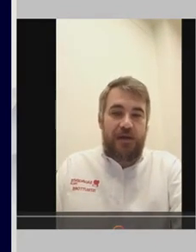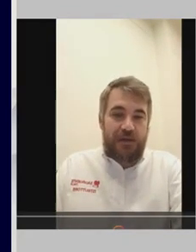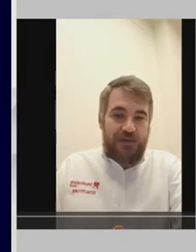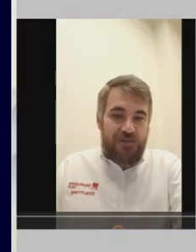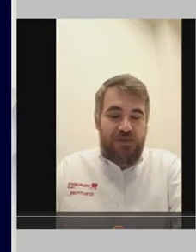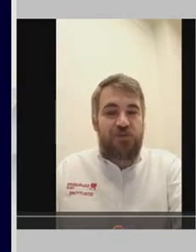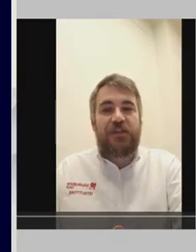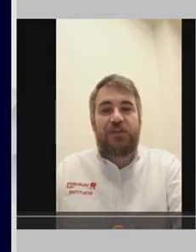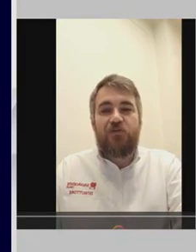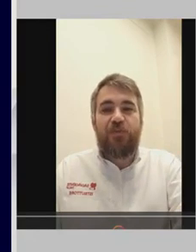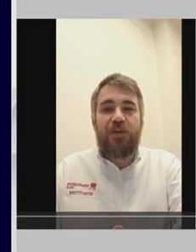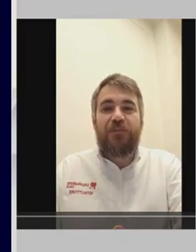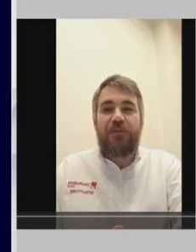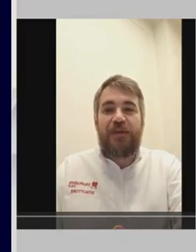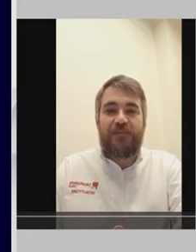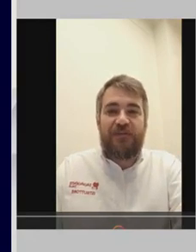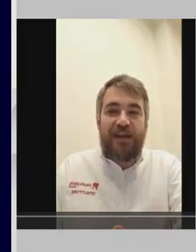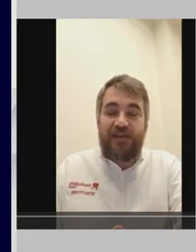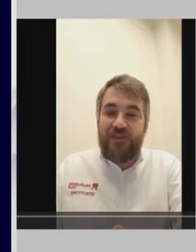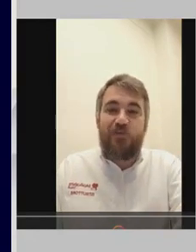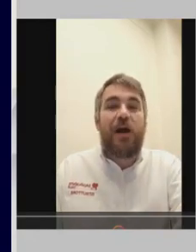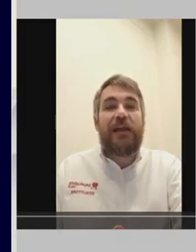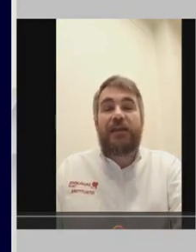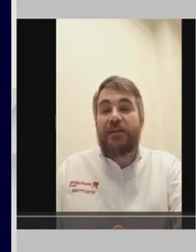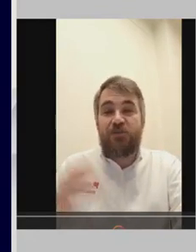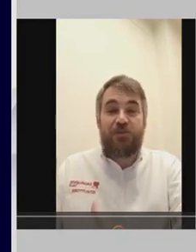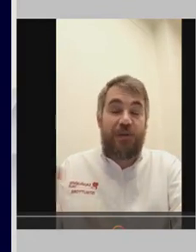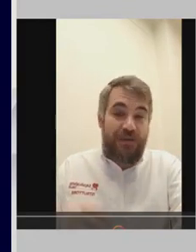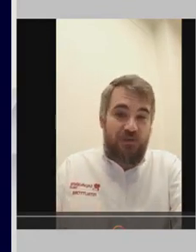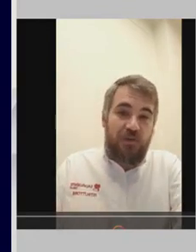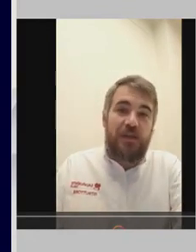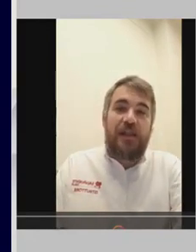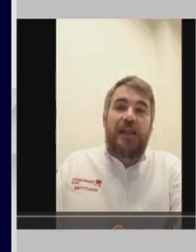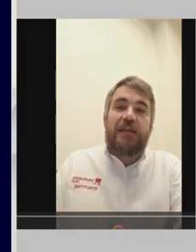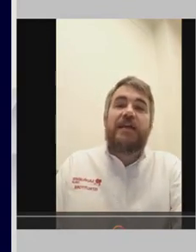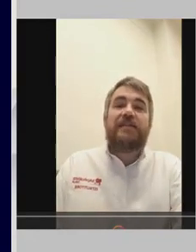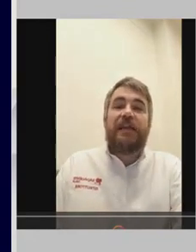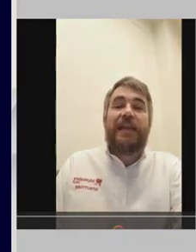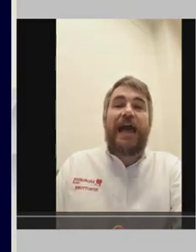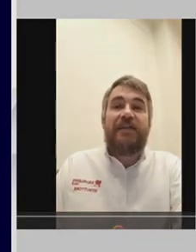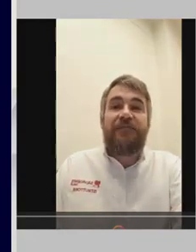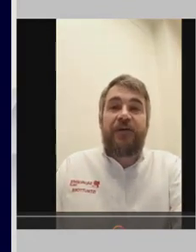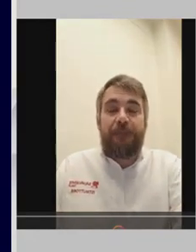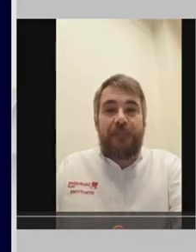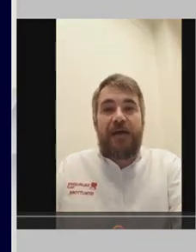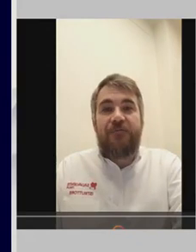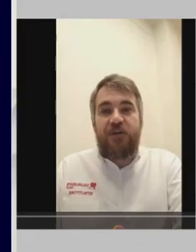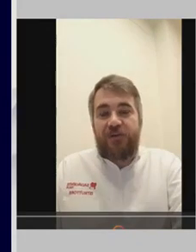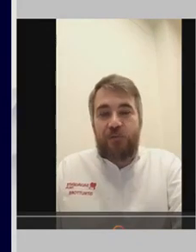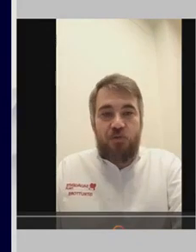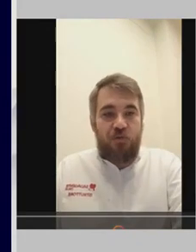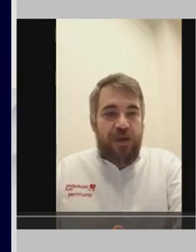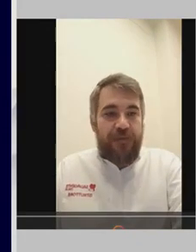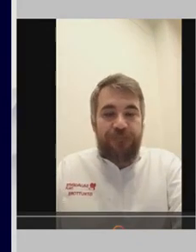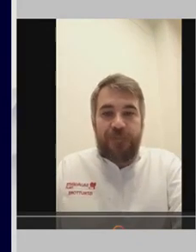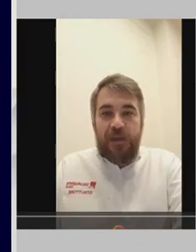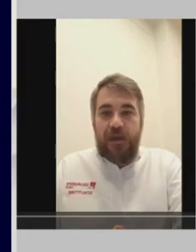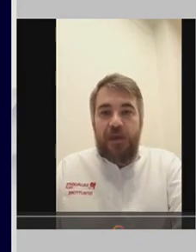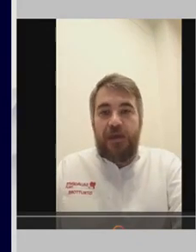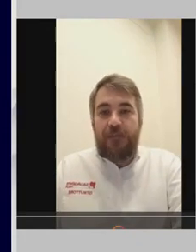ma insomma ci sono stati un po' di problemi vari ed eventuali che non ci permettono di essere lì live, ma volevamo